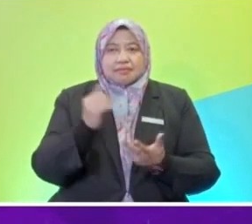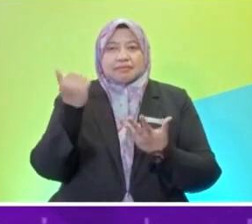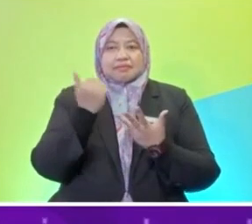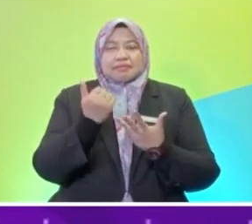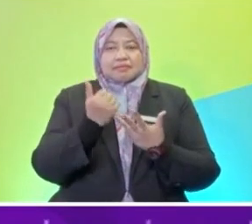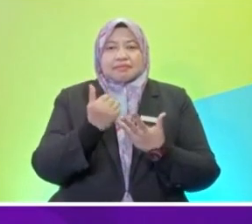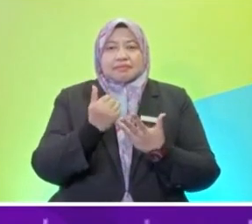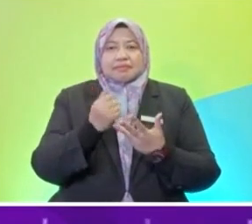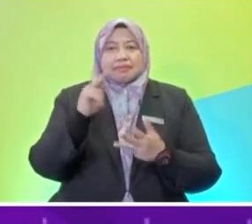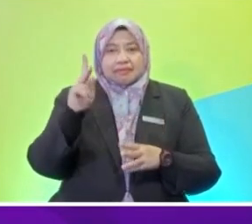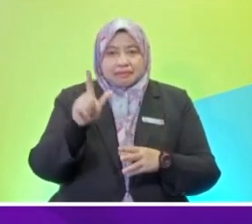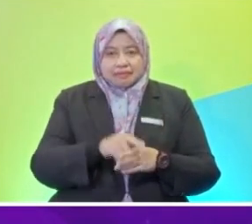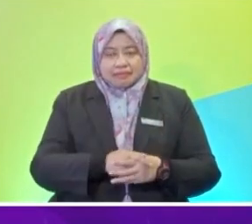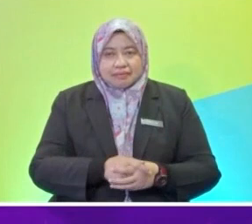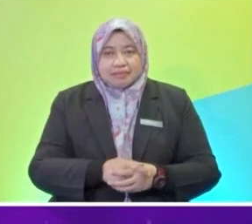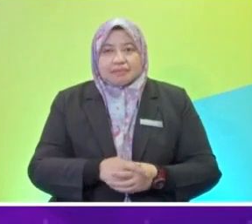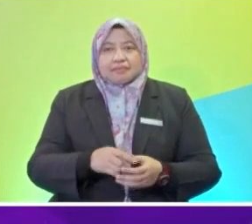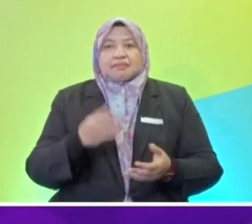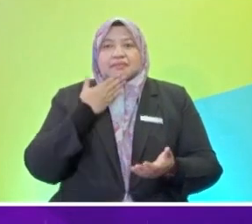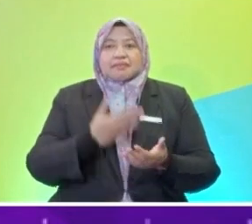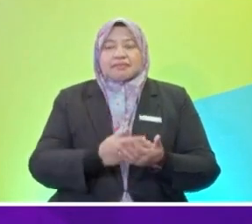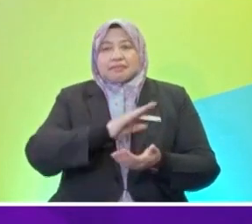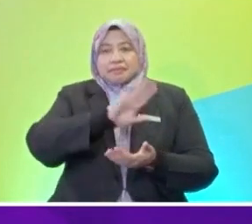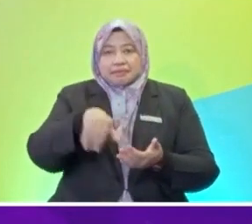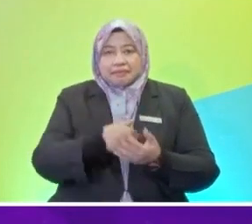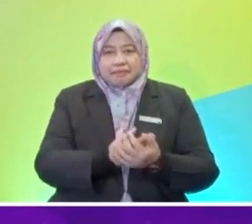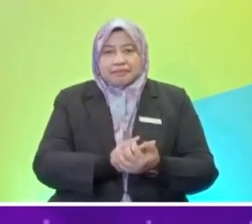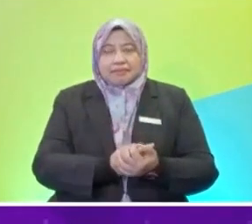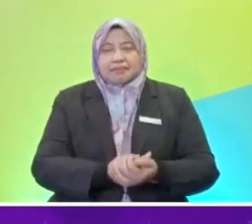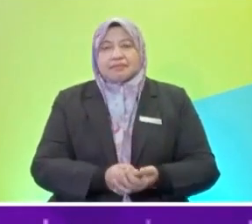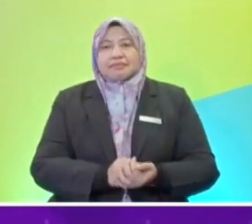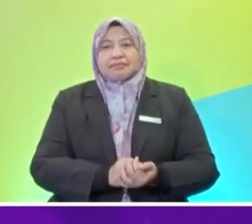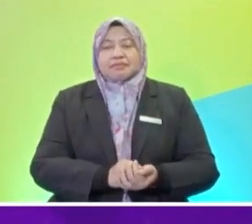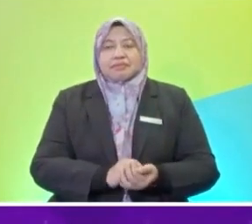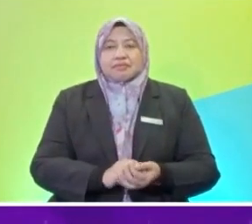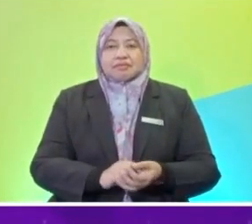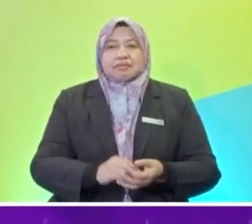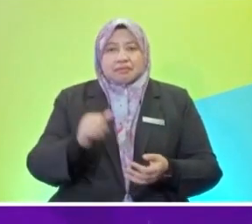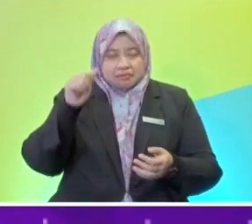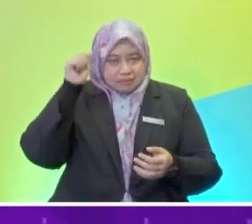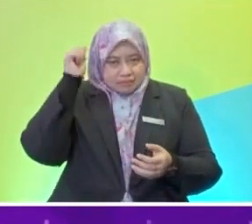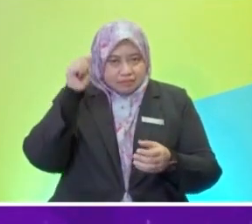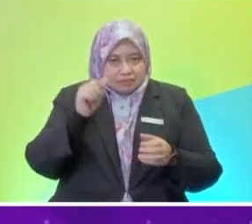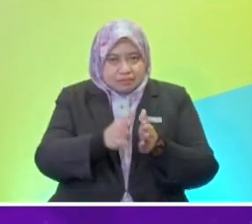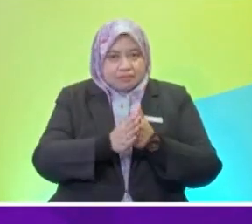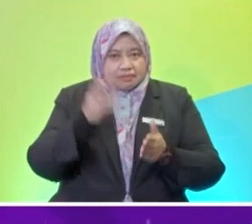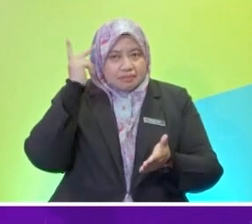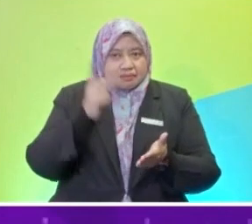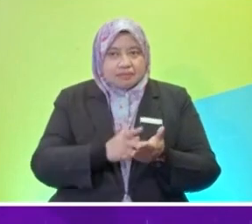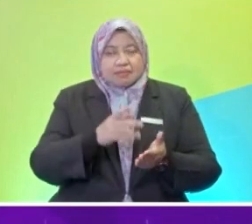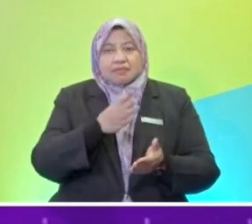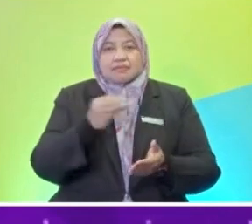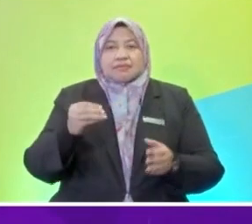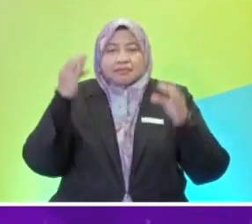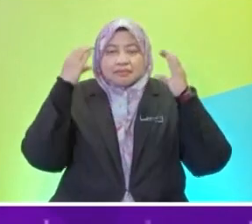Kirana Baiklah Hai semuanya salah pengenalan wirau ucapkan kepada kawan-kawan saya dan juga ibu bapak atau